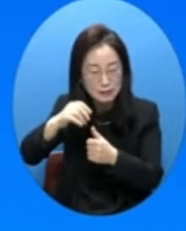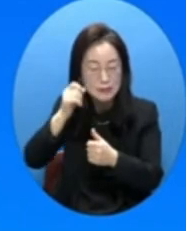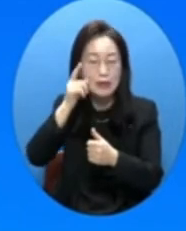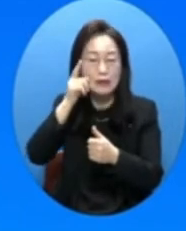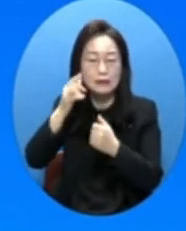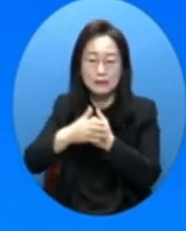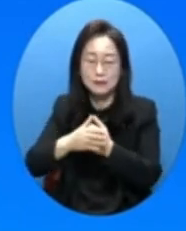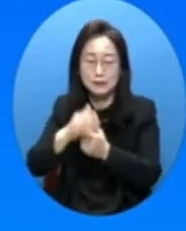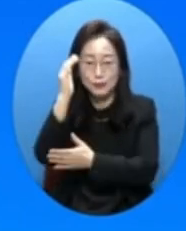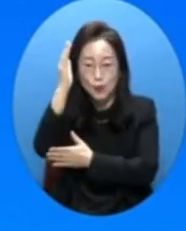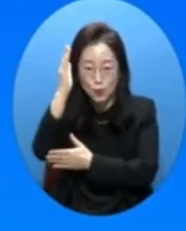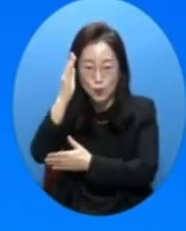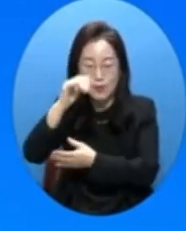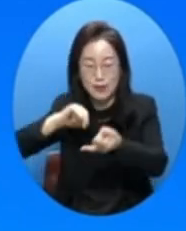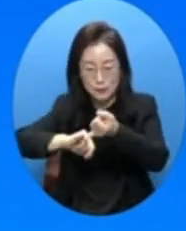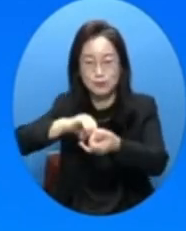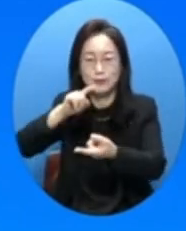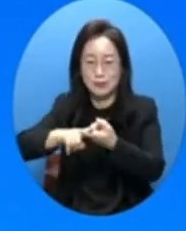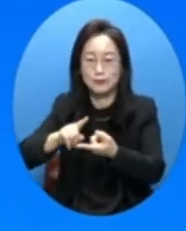설교 약속을 취소하지 않냐고